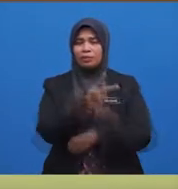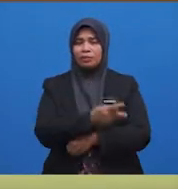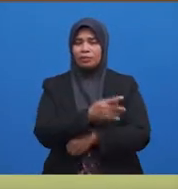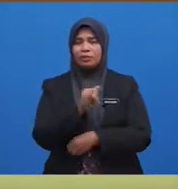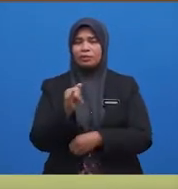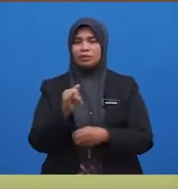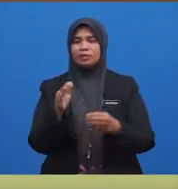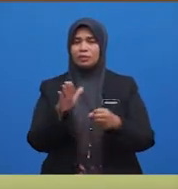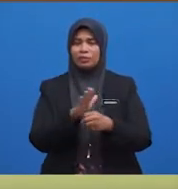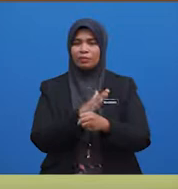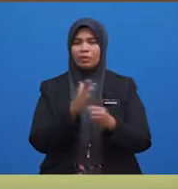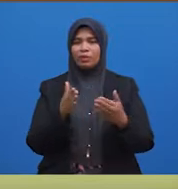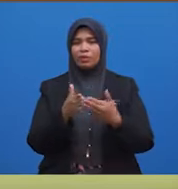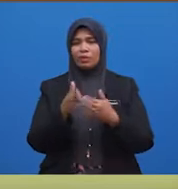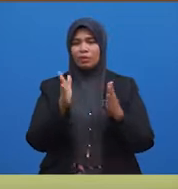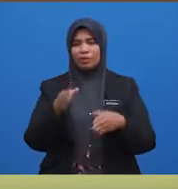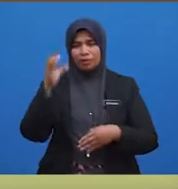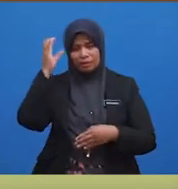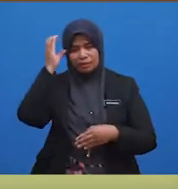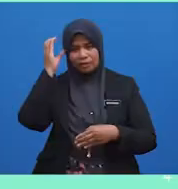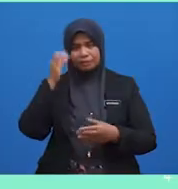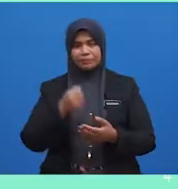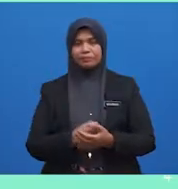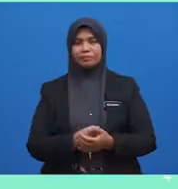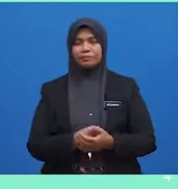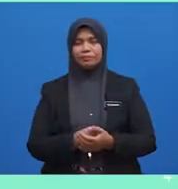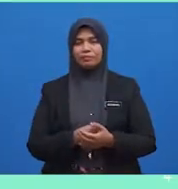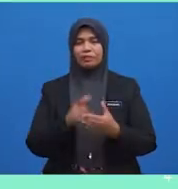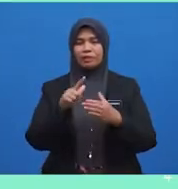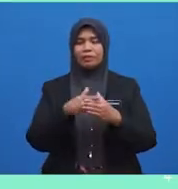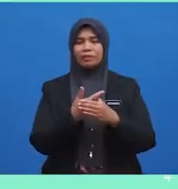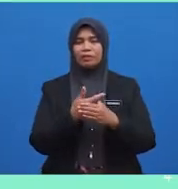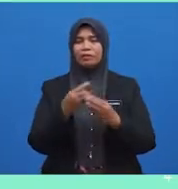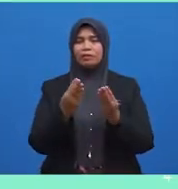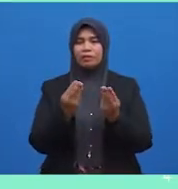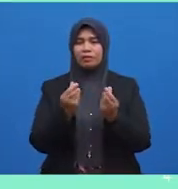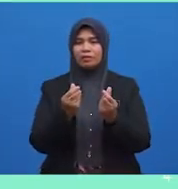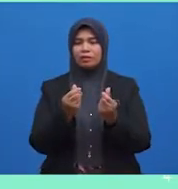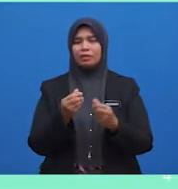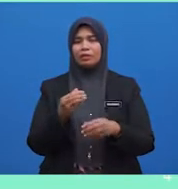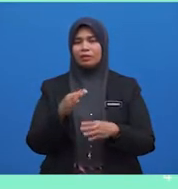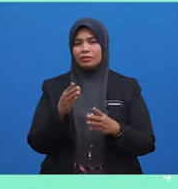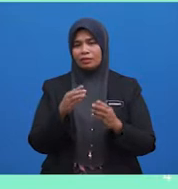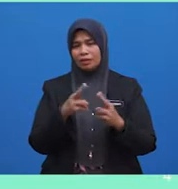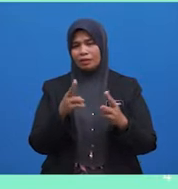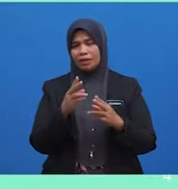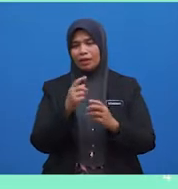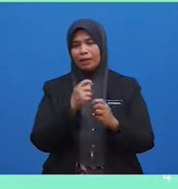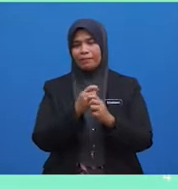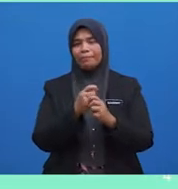oleh orang-orang Cina sehingga tahun 1912. Perlombongan biji timah di Perak mencapai tahap penting pada